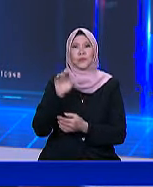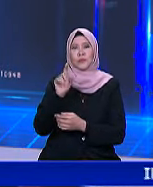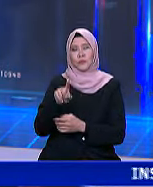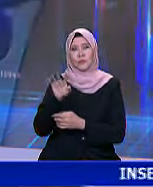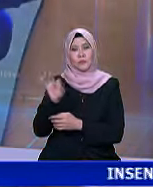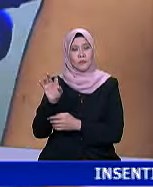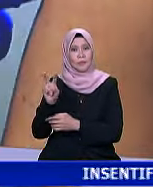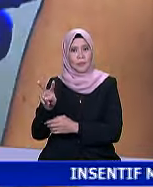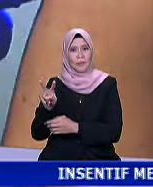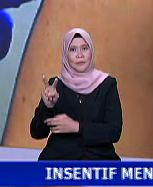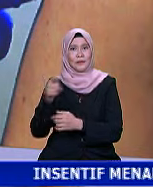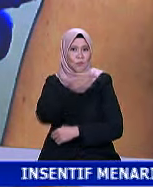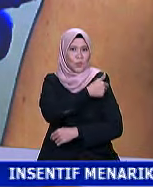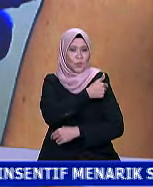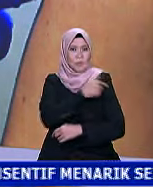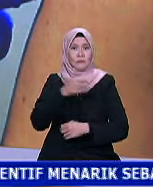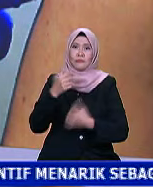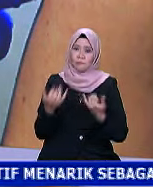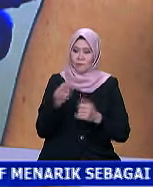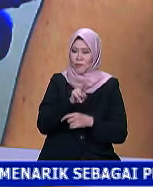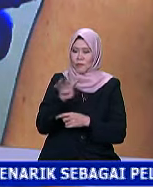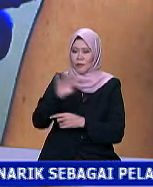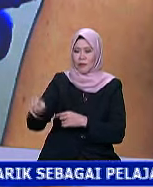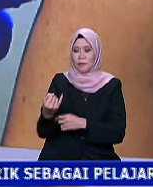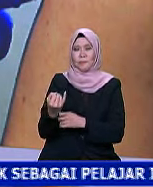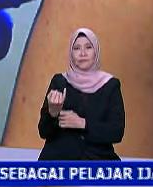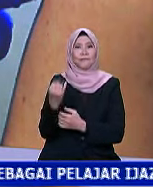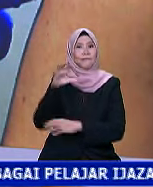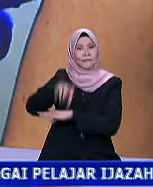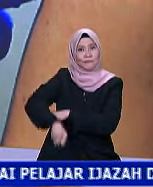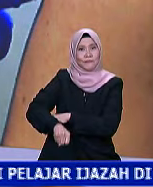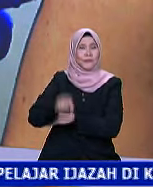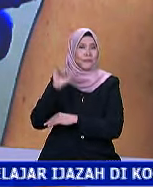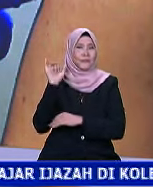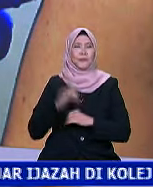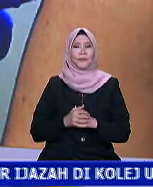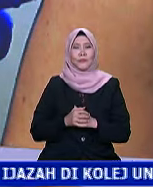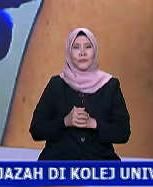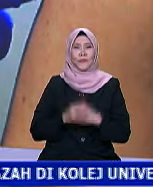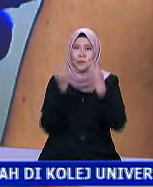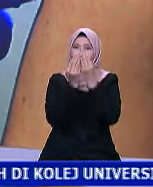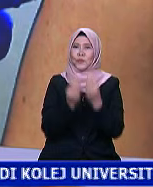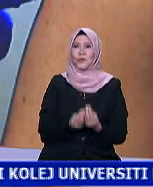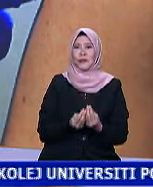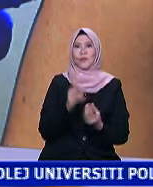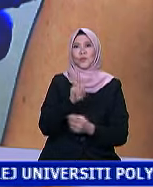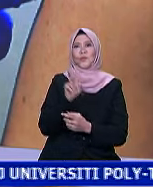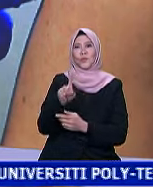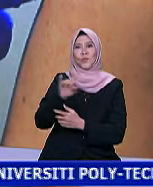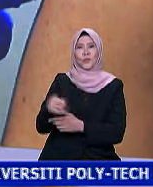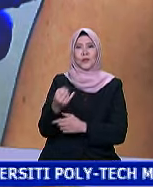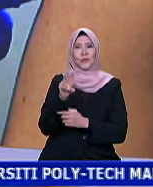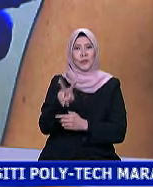480,122 dos suntikan diberikan dalam tempoh 24 jam sehingga tengah malam semalam. Secara kumulatifnya,